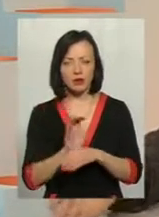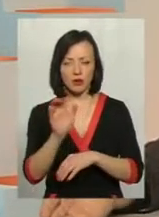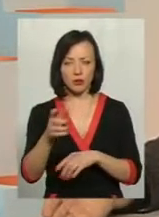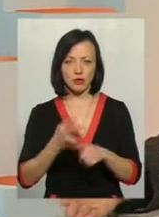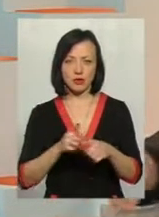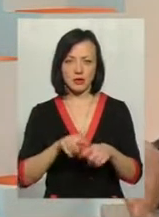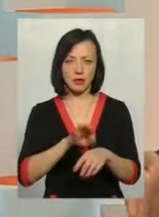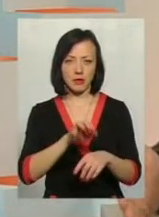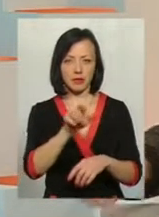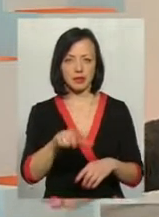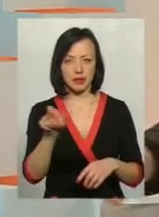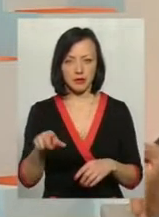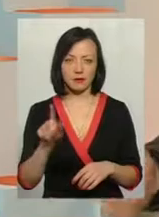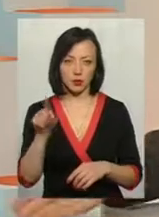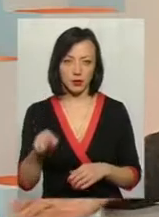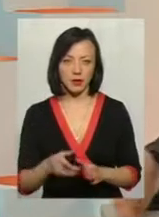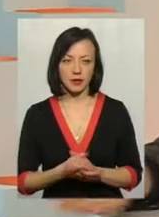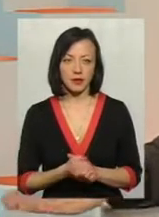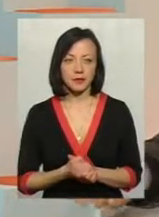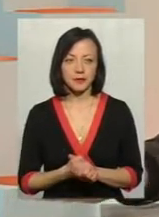скеровуючи цих пацієнтів туди,